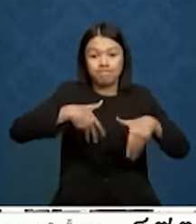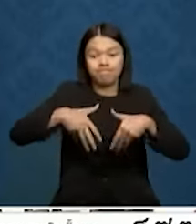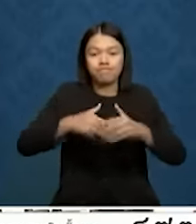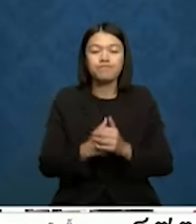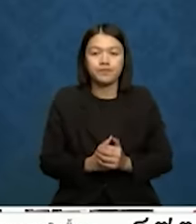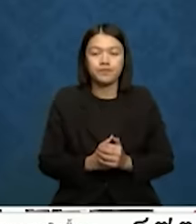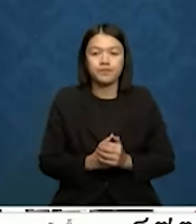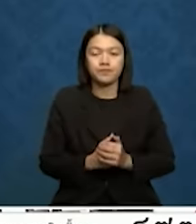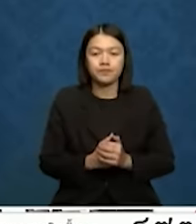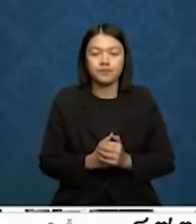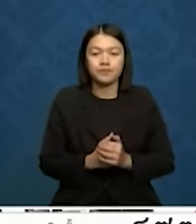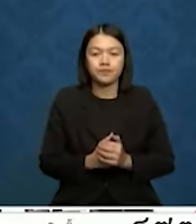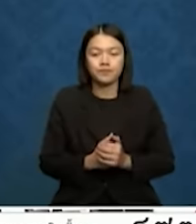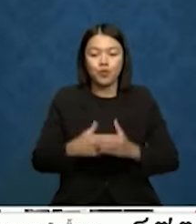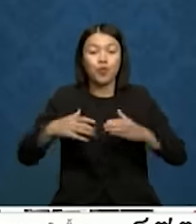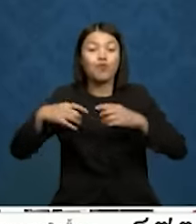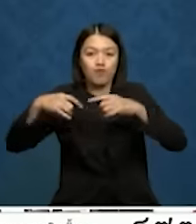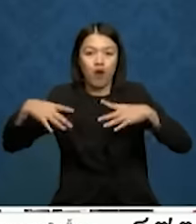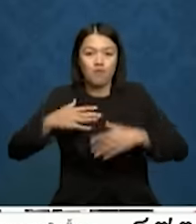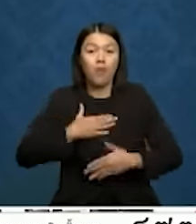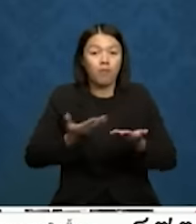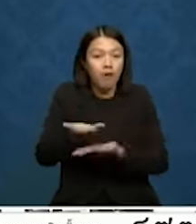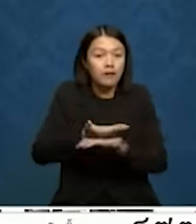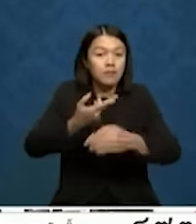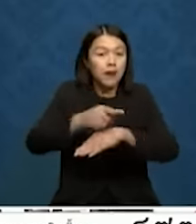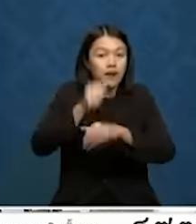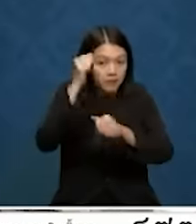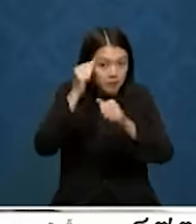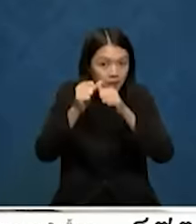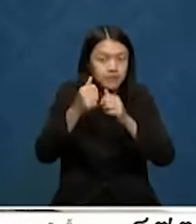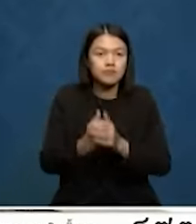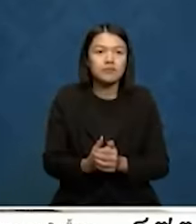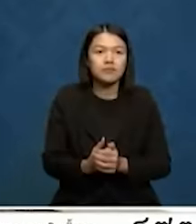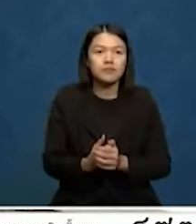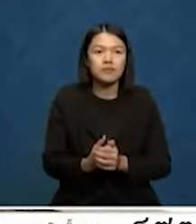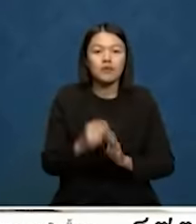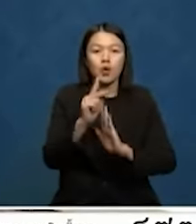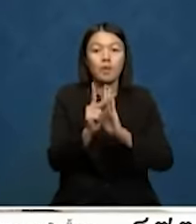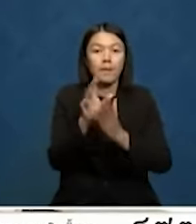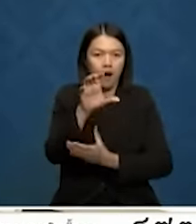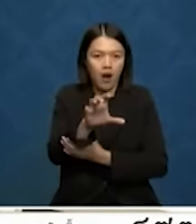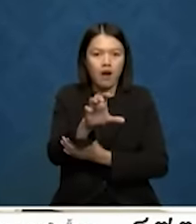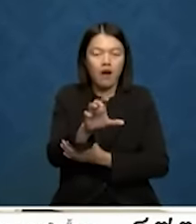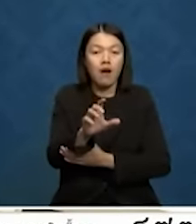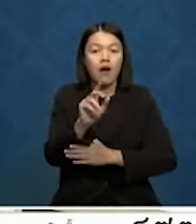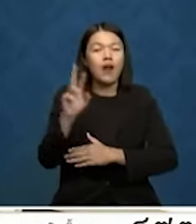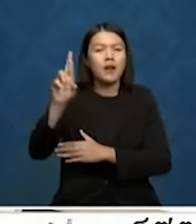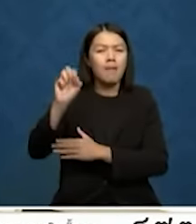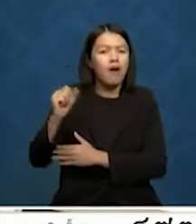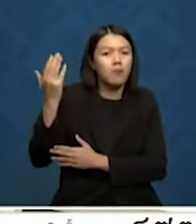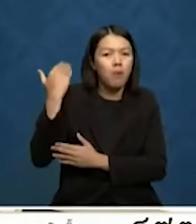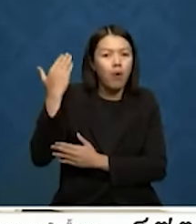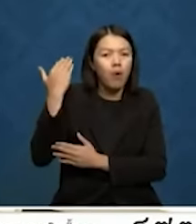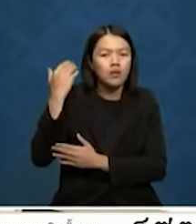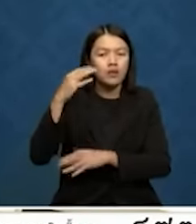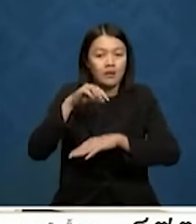ครับผมขอเรียนท่านประธานแบบนี้ครับว่าถ้าเรายังจำกันได้เนี่ยถึงแม้ว่าจะเป็นข้อบังคับของรัฐสภาตอนนั้นที่เ